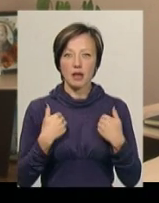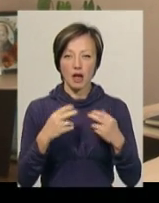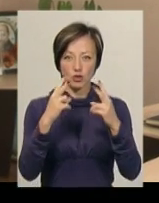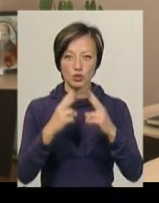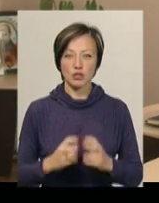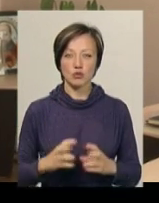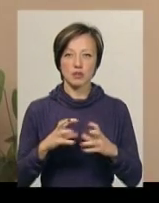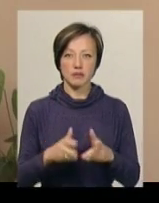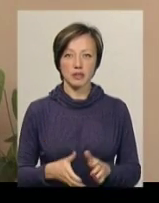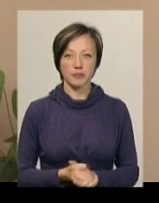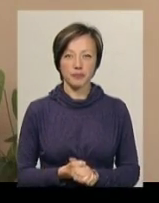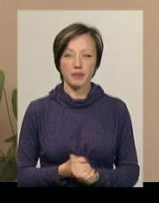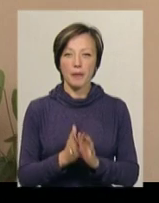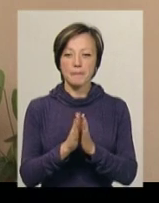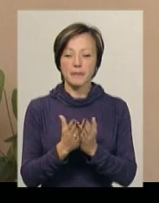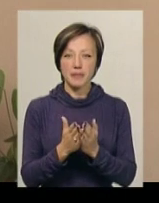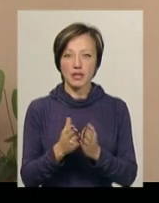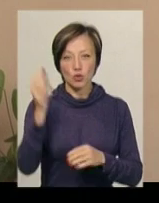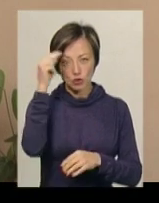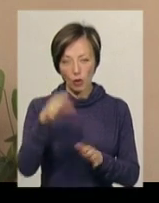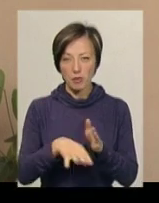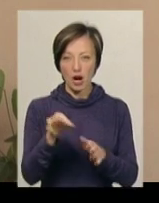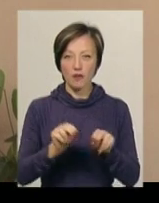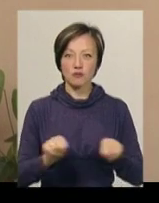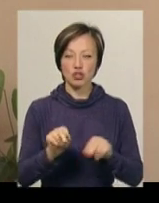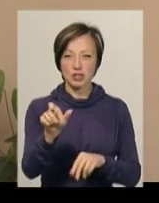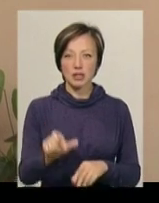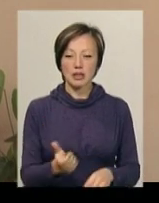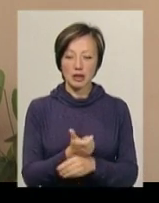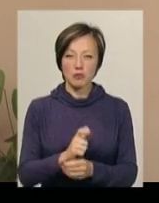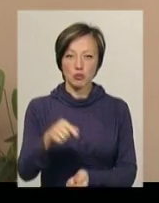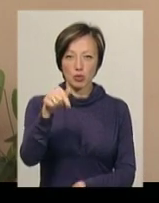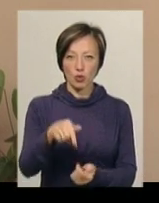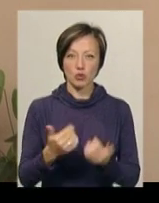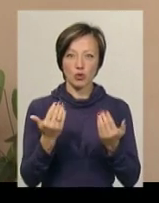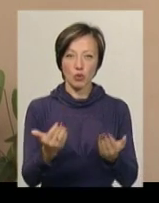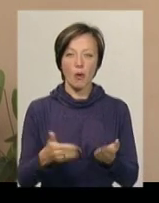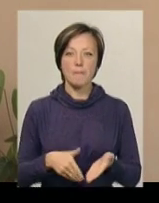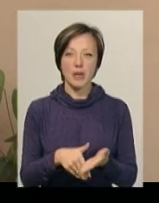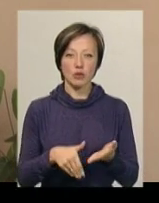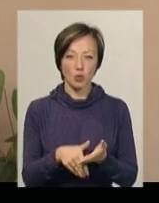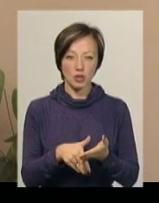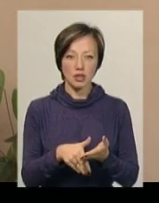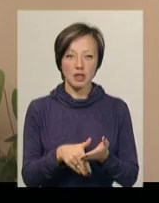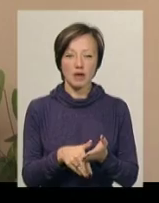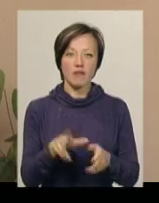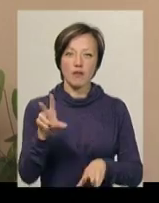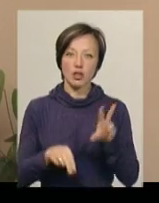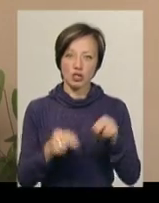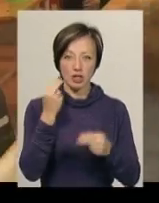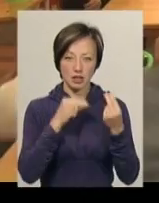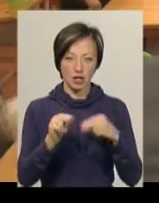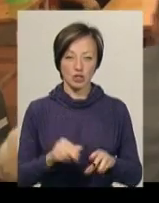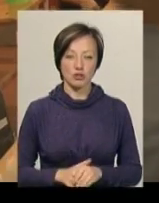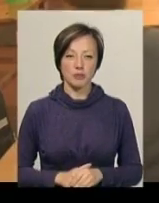досліджую світ». Підручники обирає вчитель, який йому найбільш підходить до його методики, який він вважає